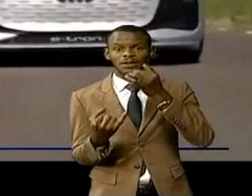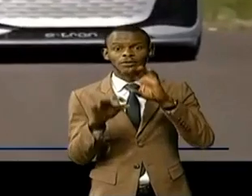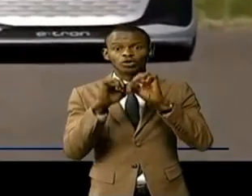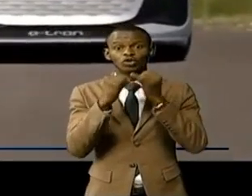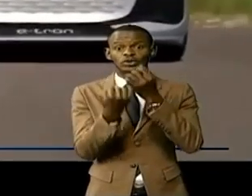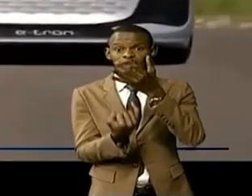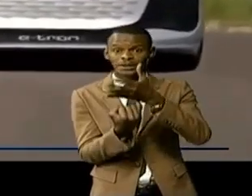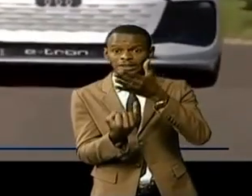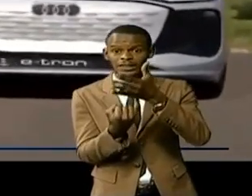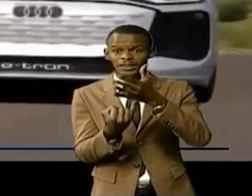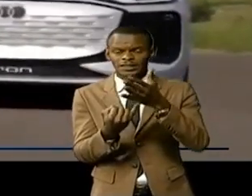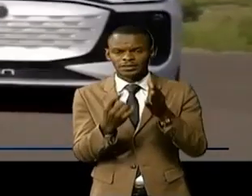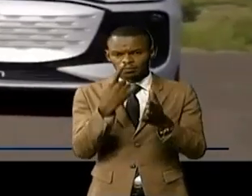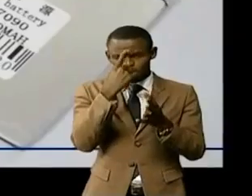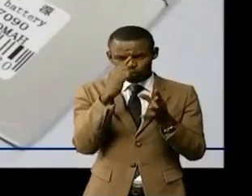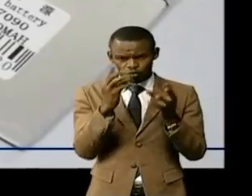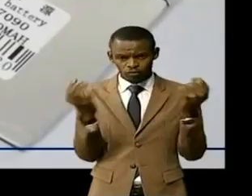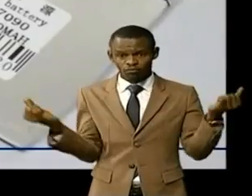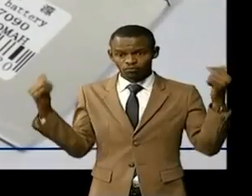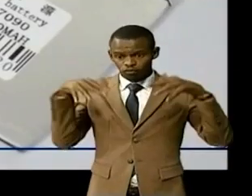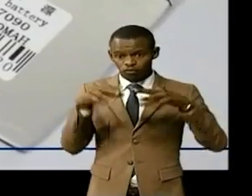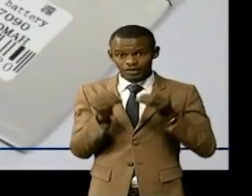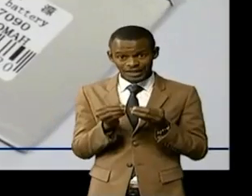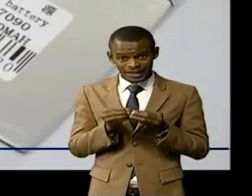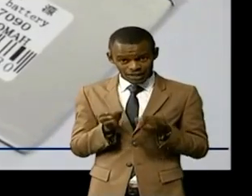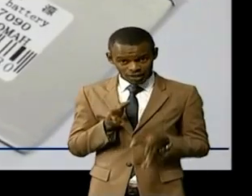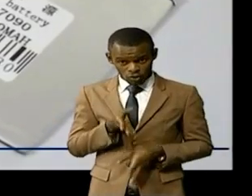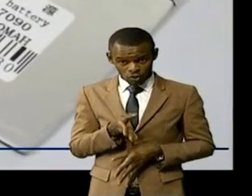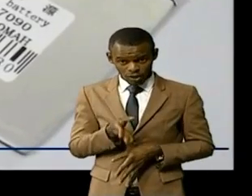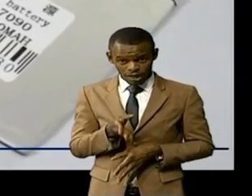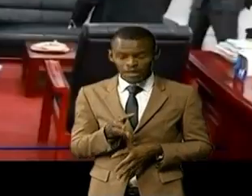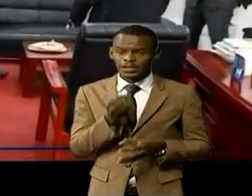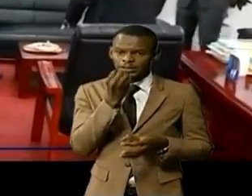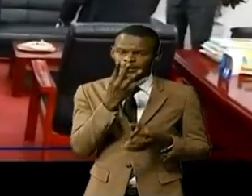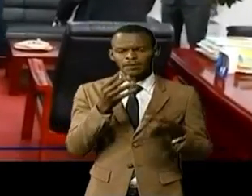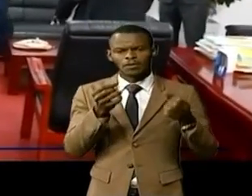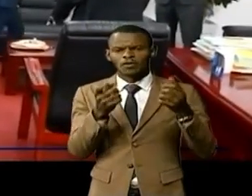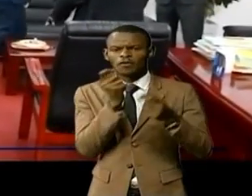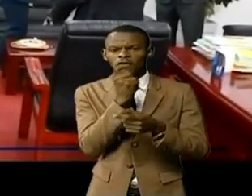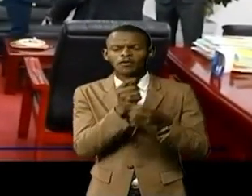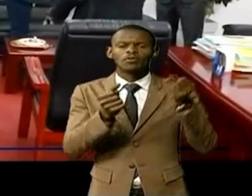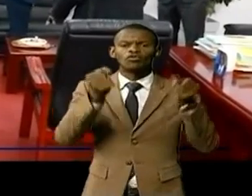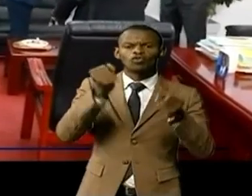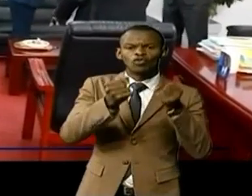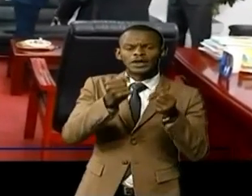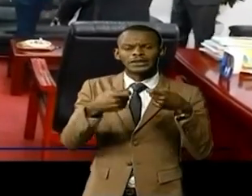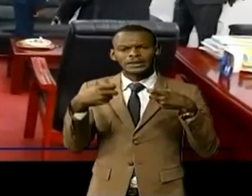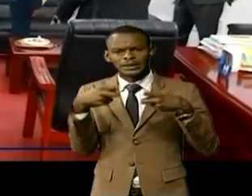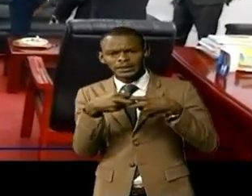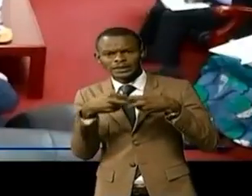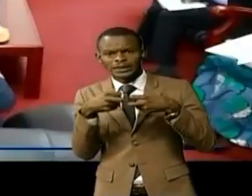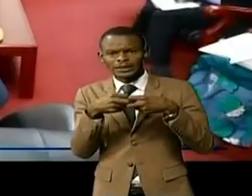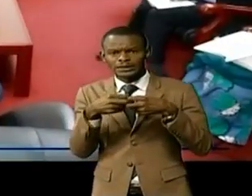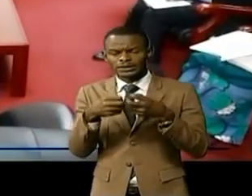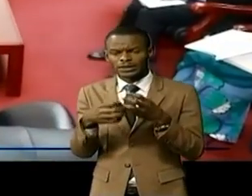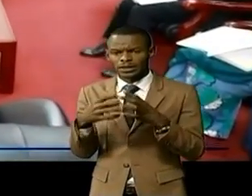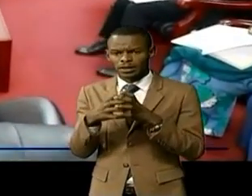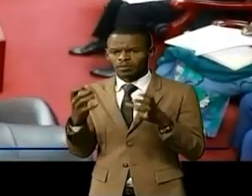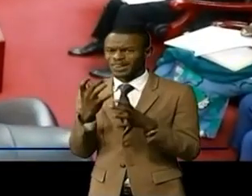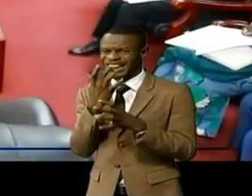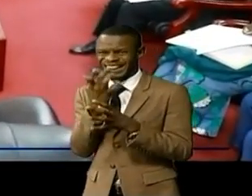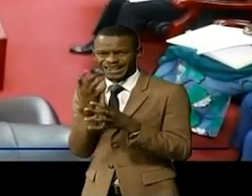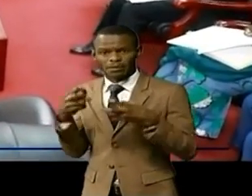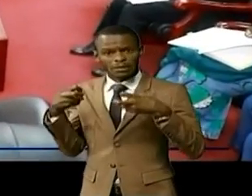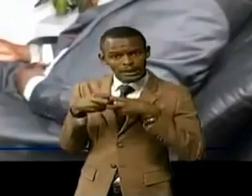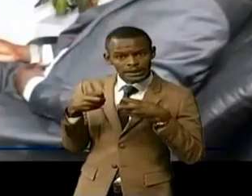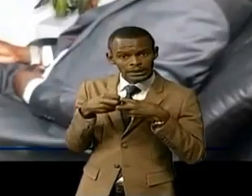voitures électriques et des énergies renouvelables, du 24 au 25 novembre à Kinshasa, le secrétaire exécutif adjoint de la